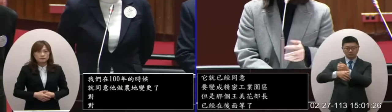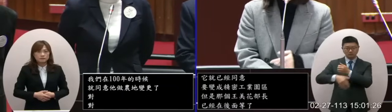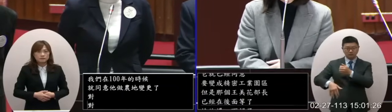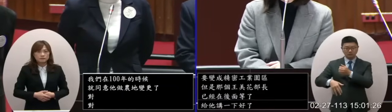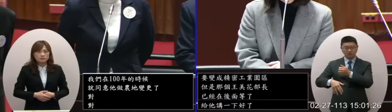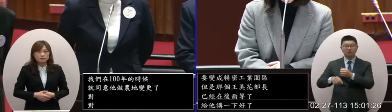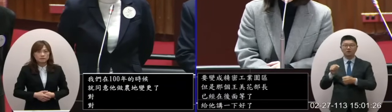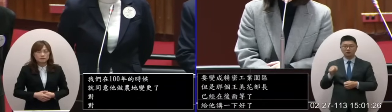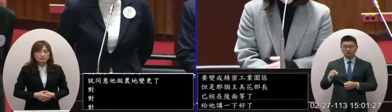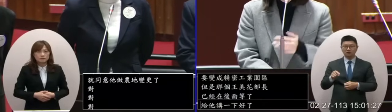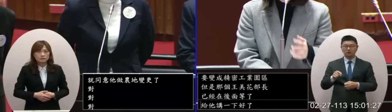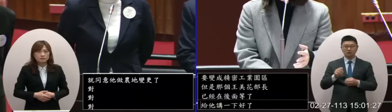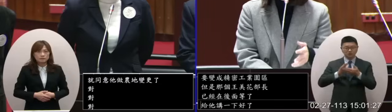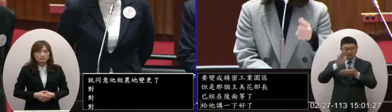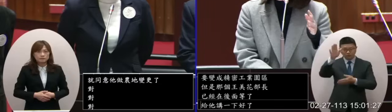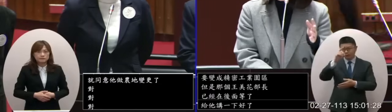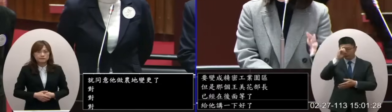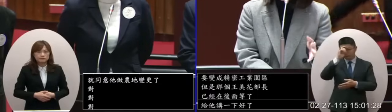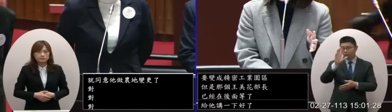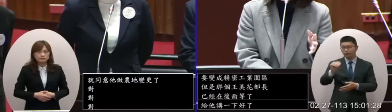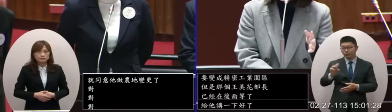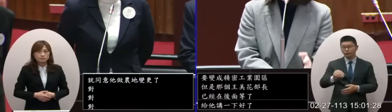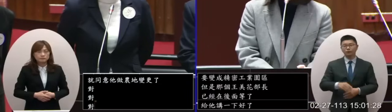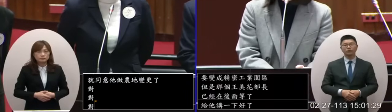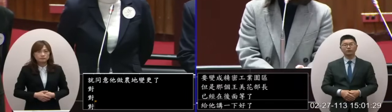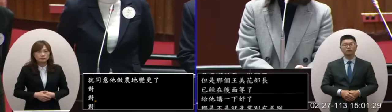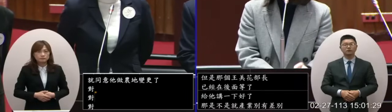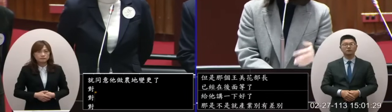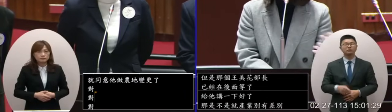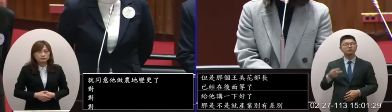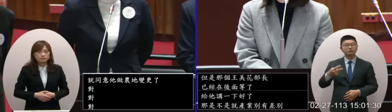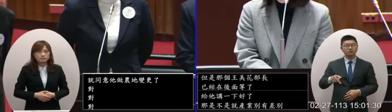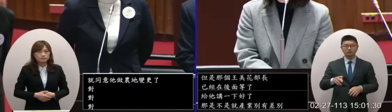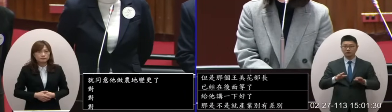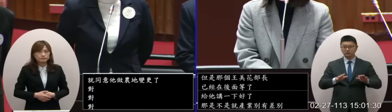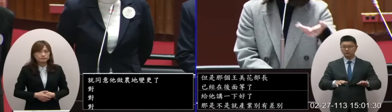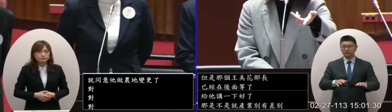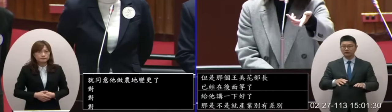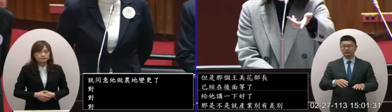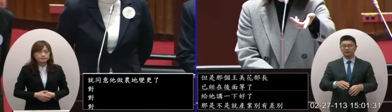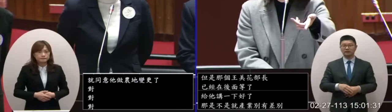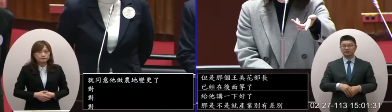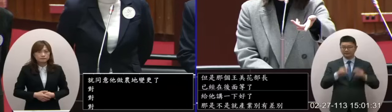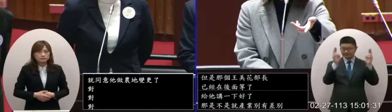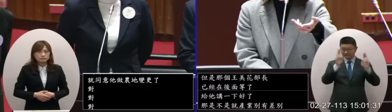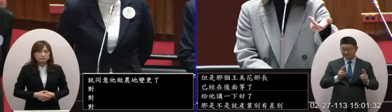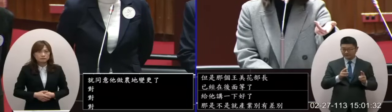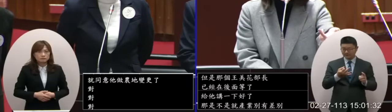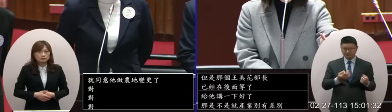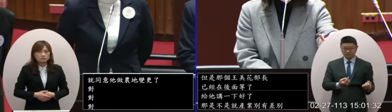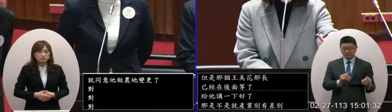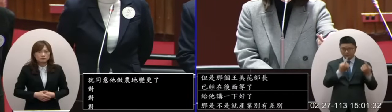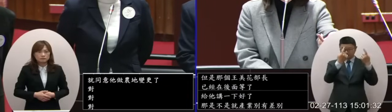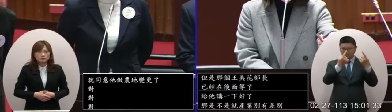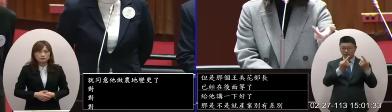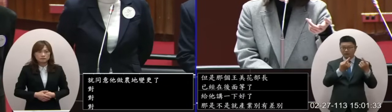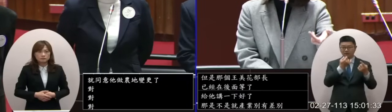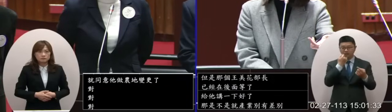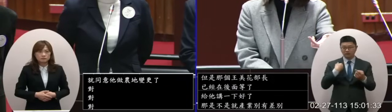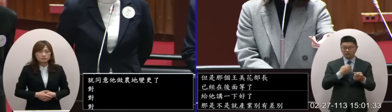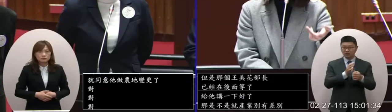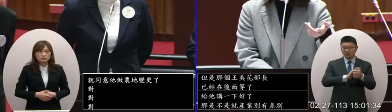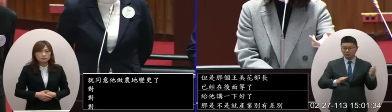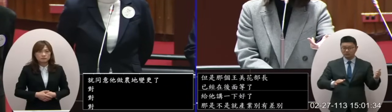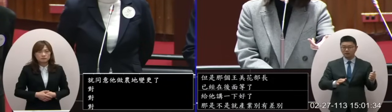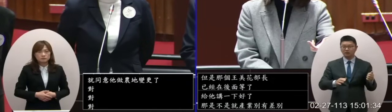有没有前景？还是以目前来看，我们的电力上涨 可能未来也有碳费的问题